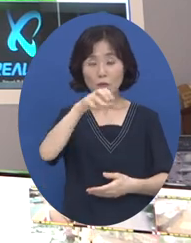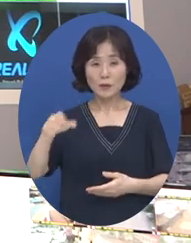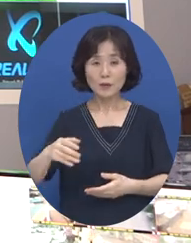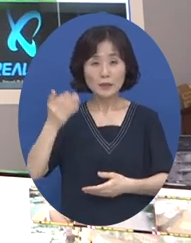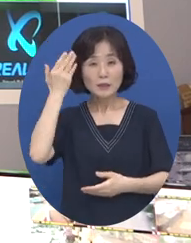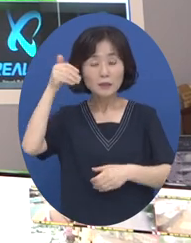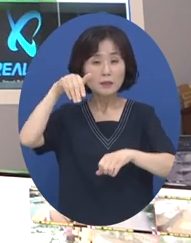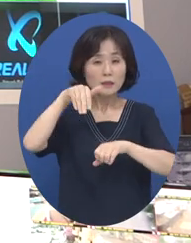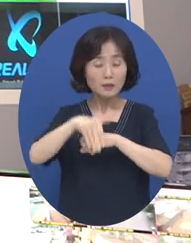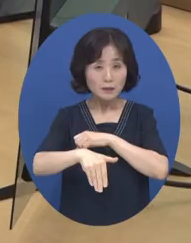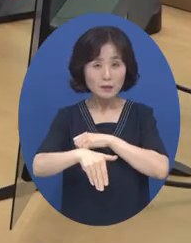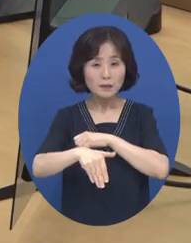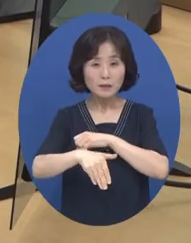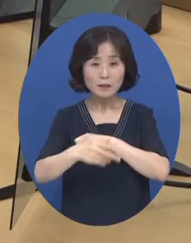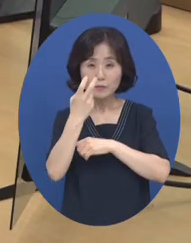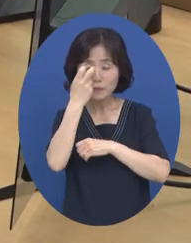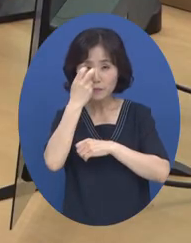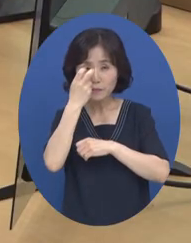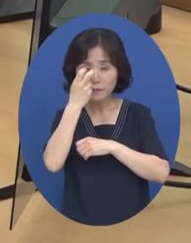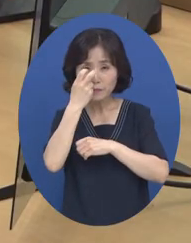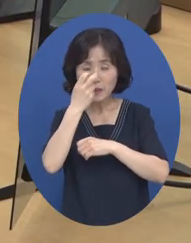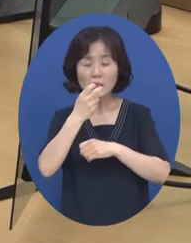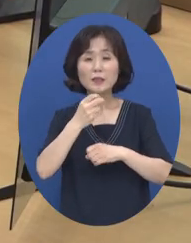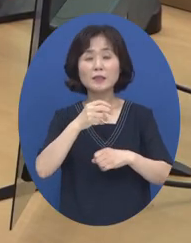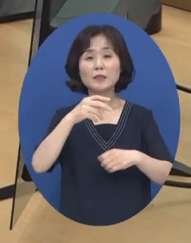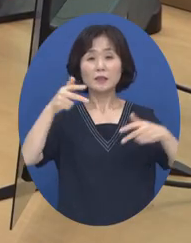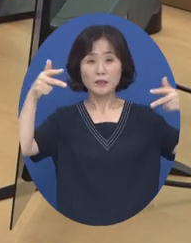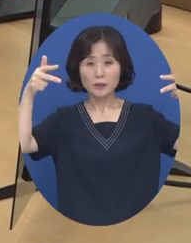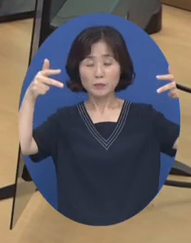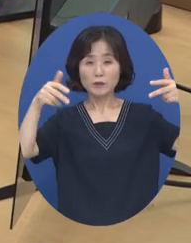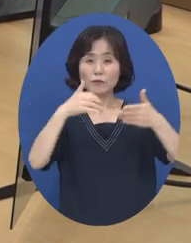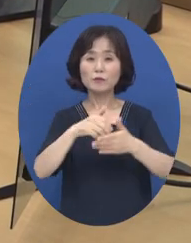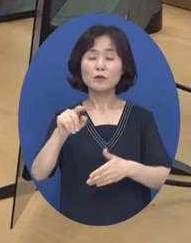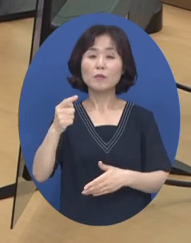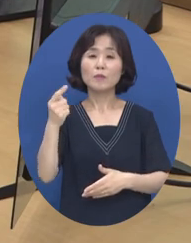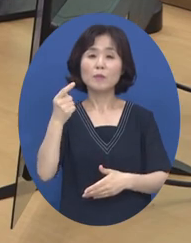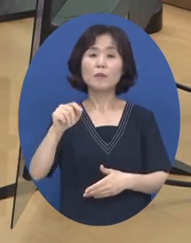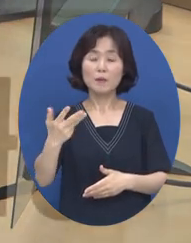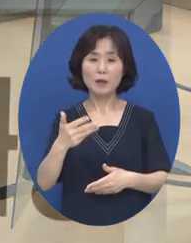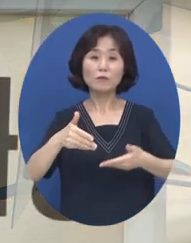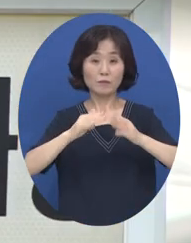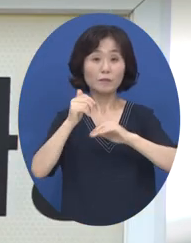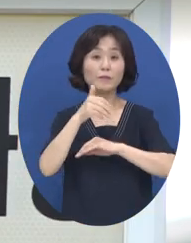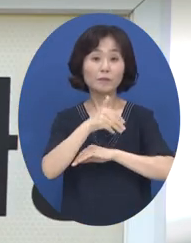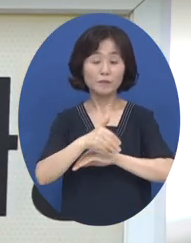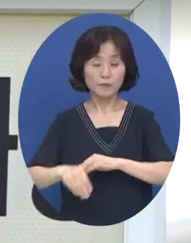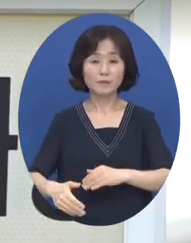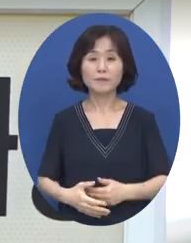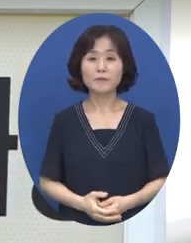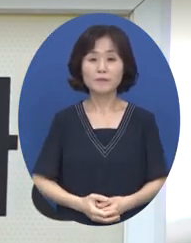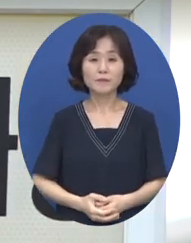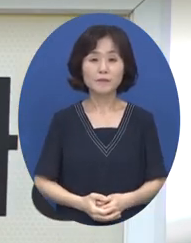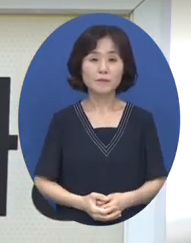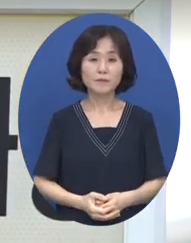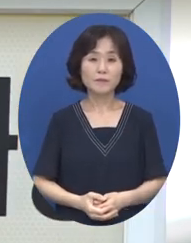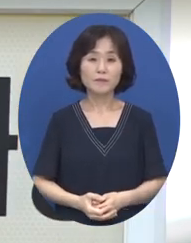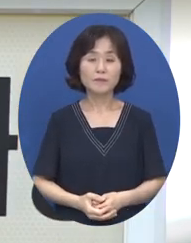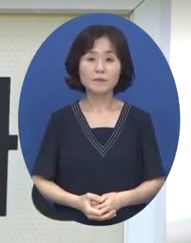지능형 관제 시스템을 갖춘 CCTV 1,800대를 구축할 예정입니다. 경기지TV 이슬비입니다.